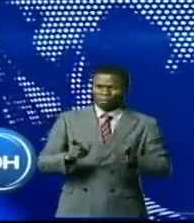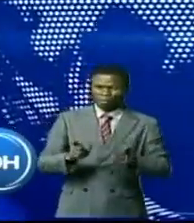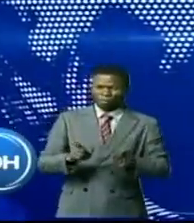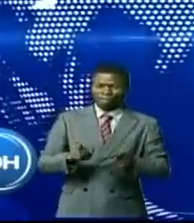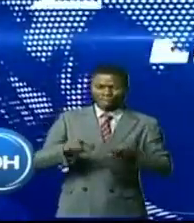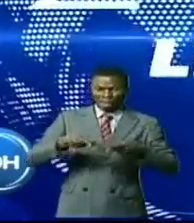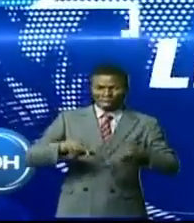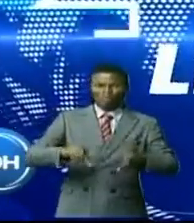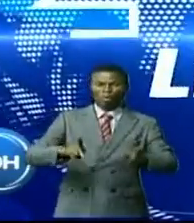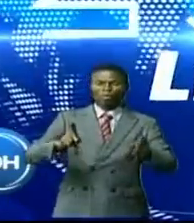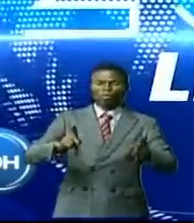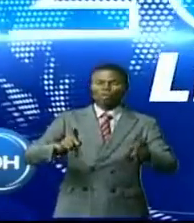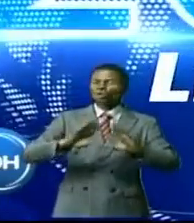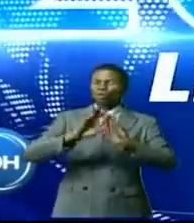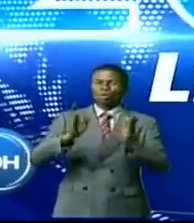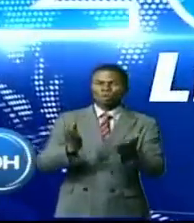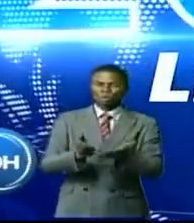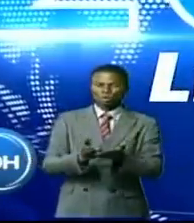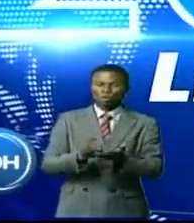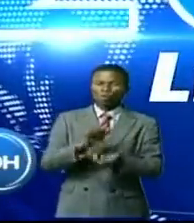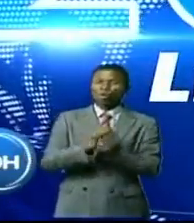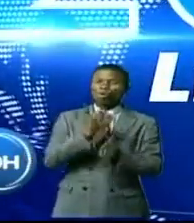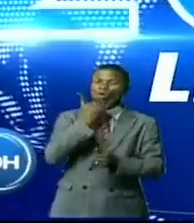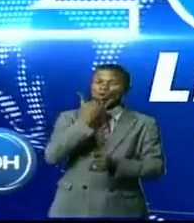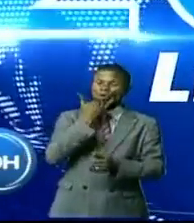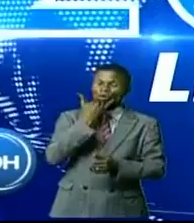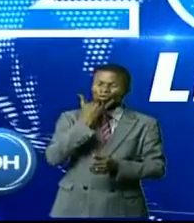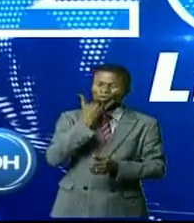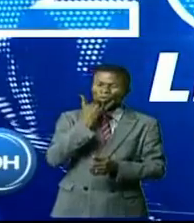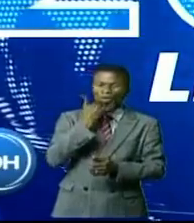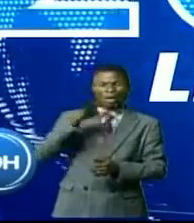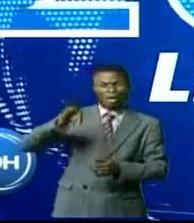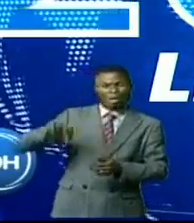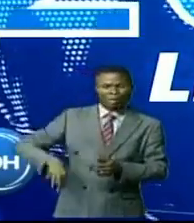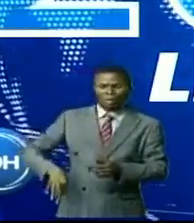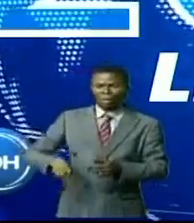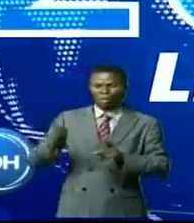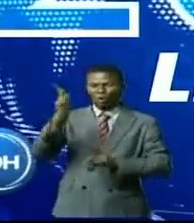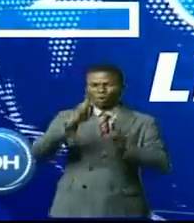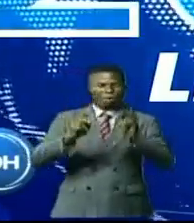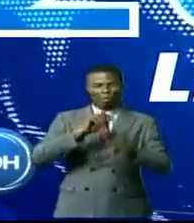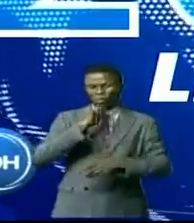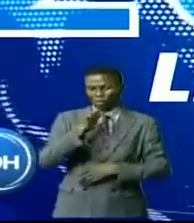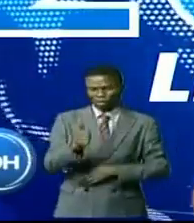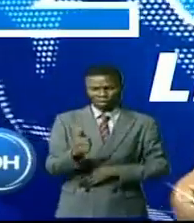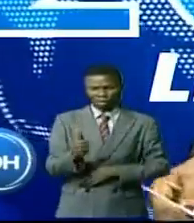la voie à tous les abus au détriment de l'intérêt général.